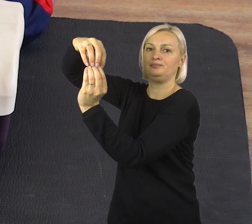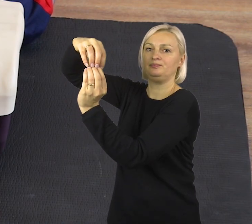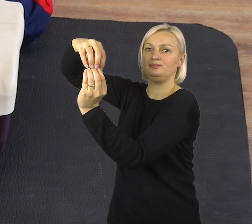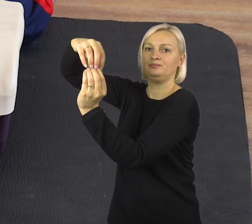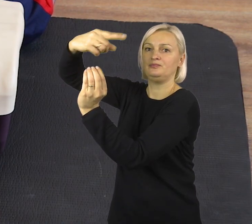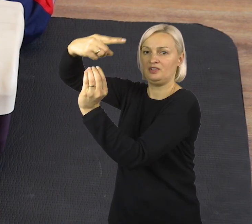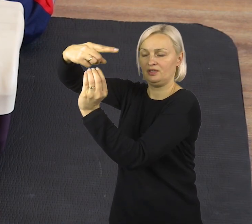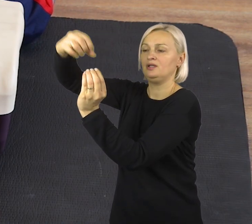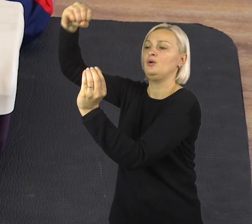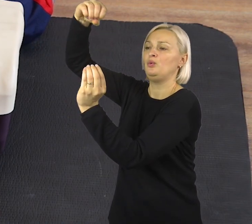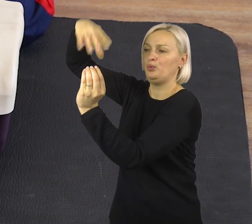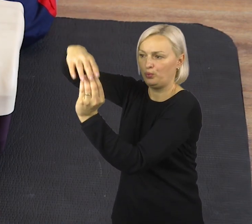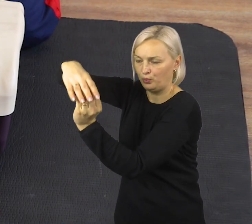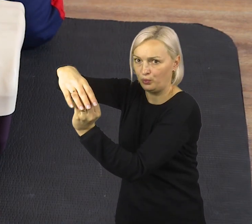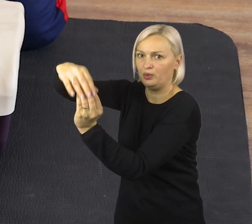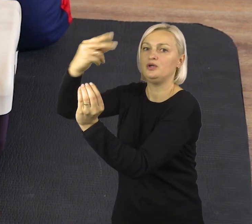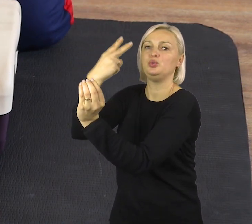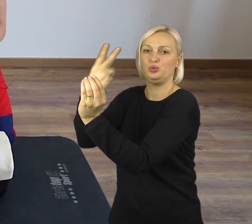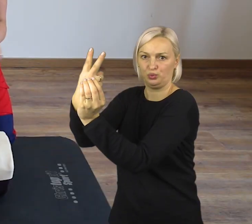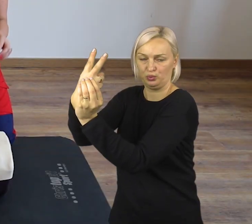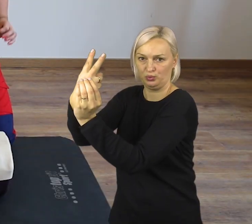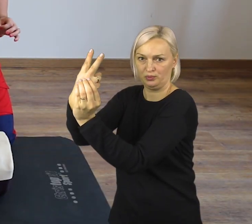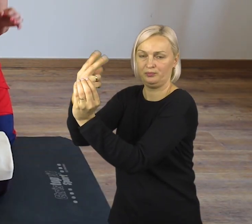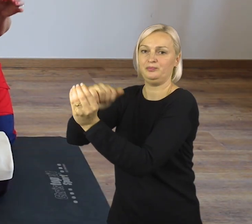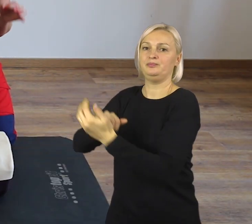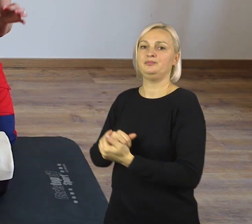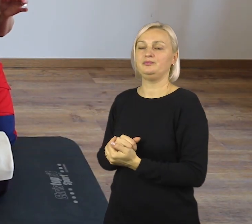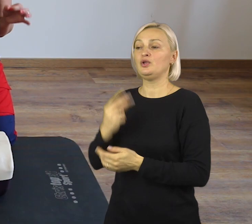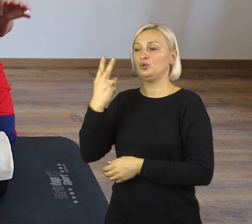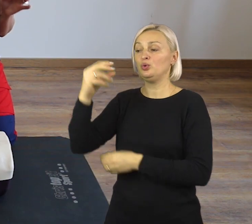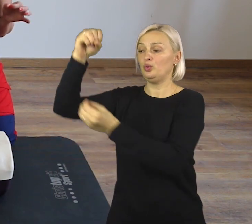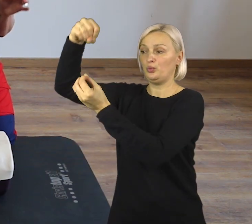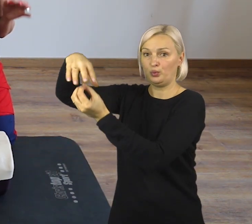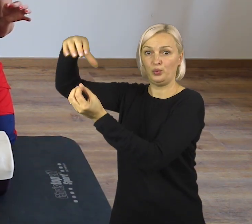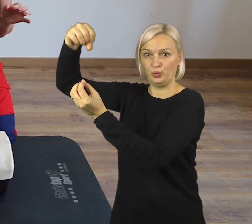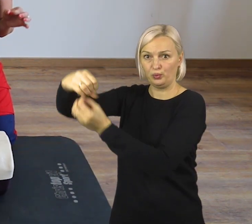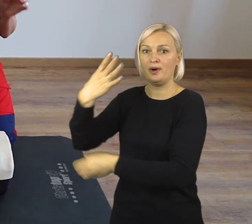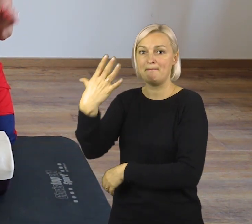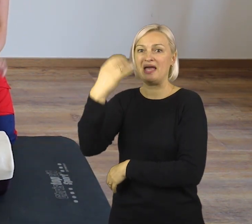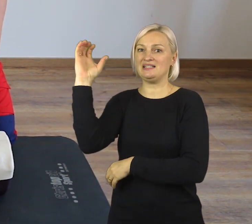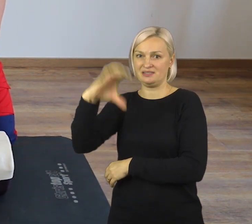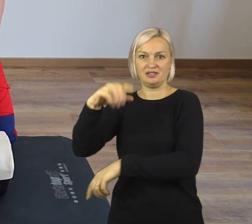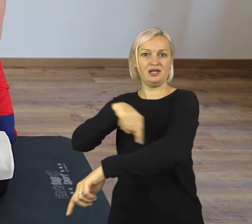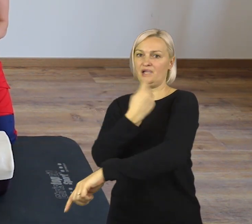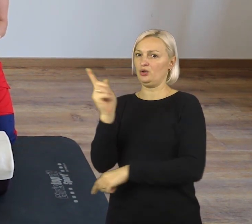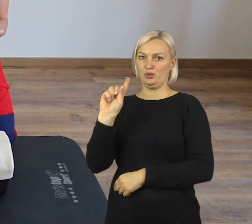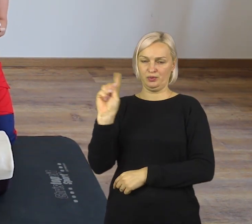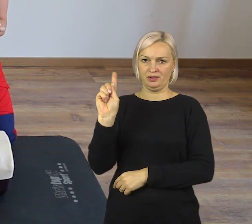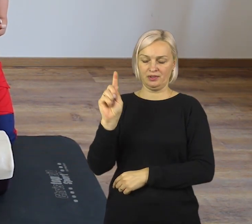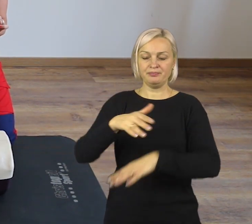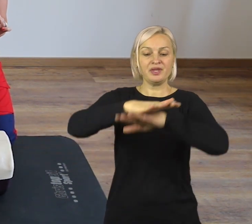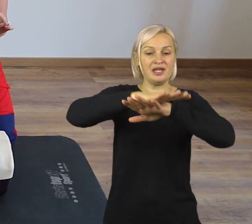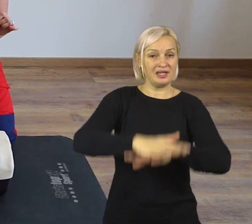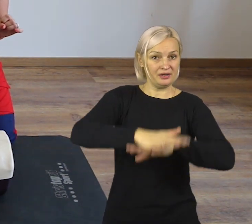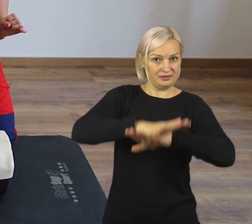1, 2. 2 įpūtimai neturi užtrukti daugiau kaip 5 sekundės. Krūtinės lastos